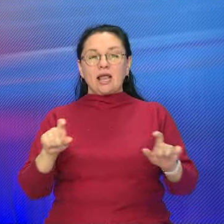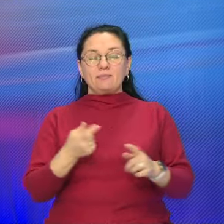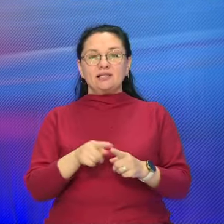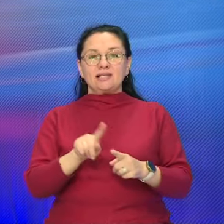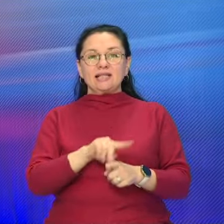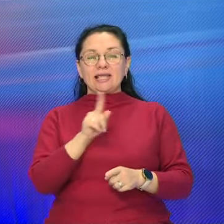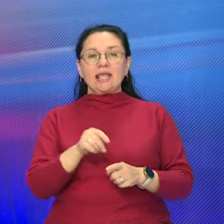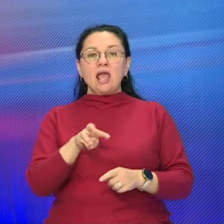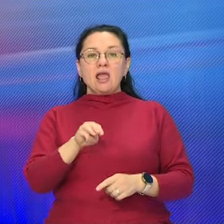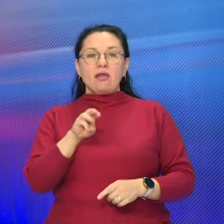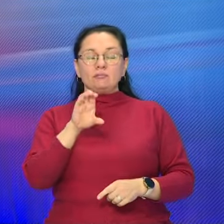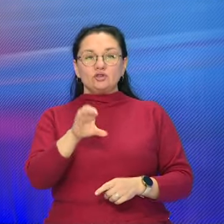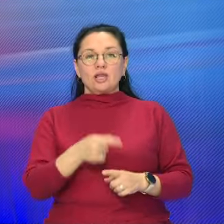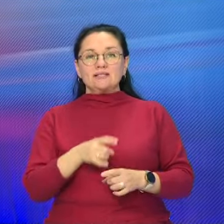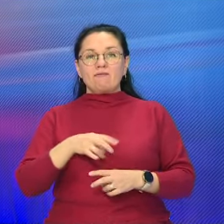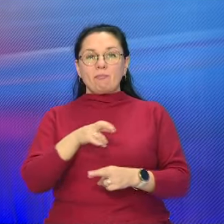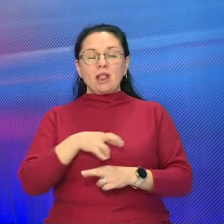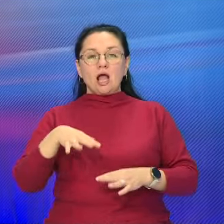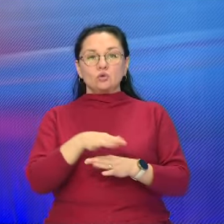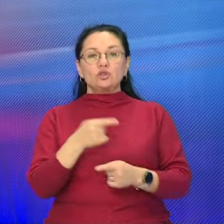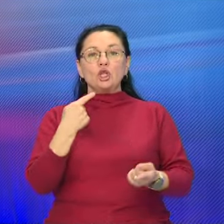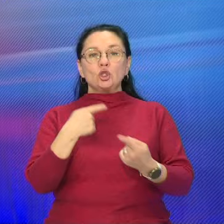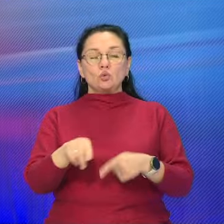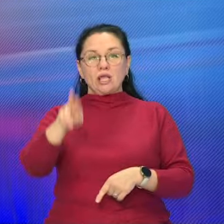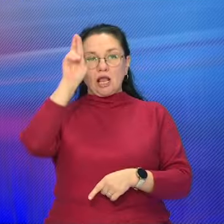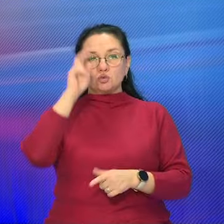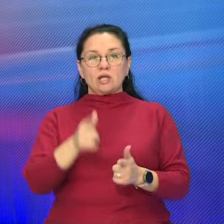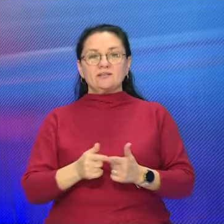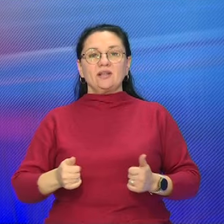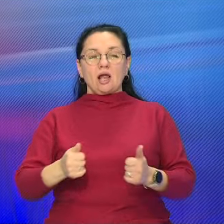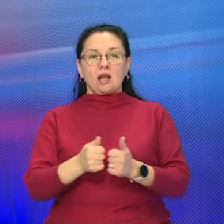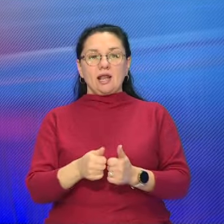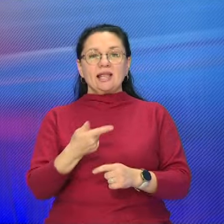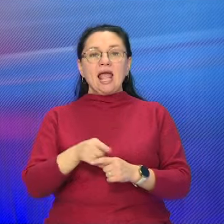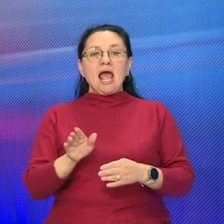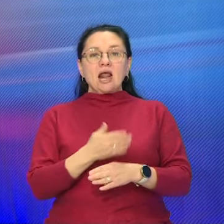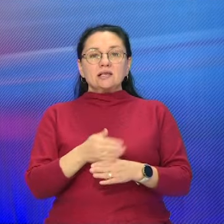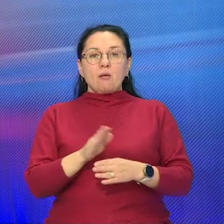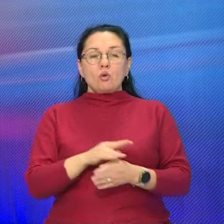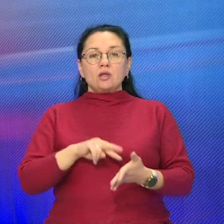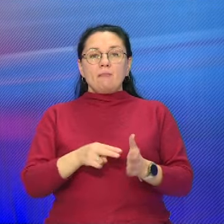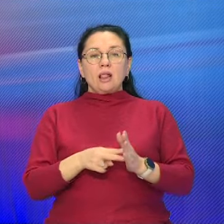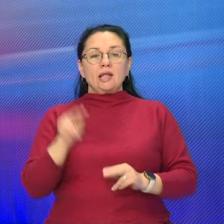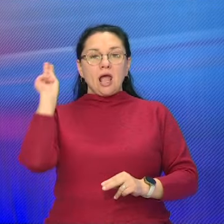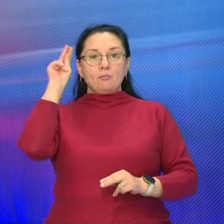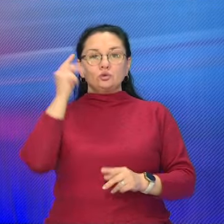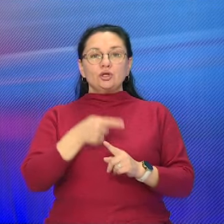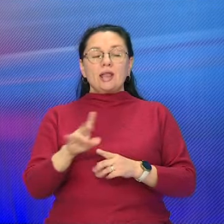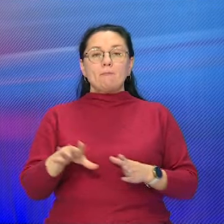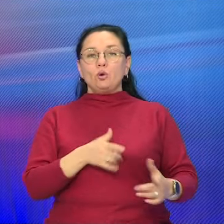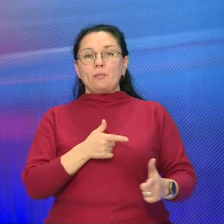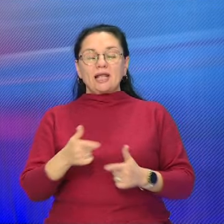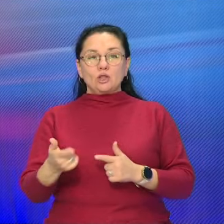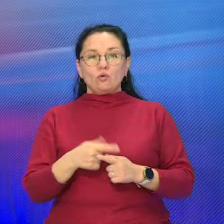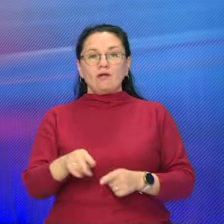па надзвычайных сітуацыях Беларусі і іншых дзяржаўных органаў. Адпрацоўка плана вучэнняў па праверцы гатоўнасці